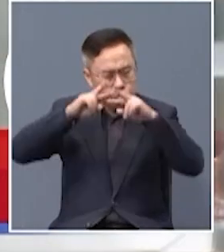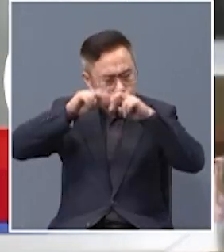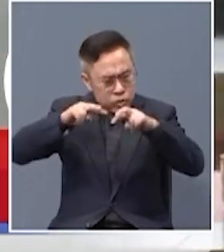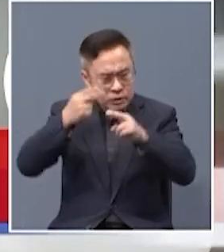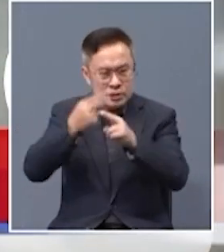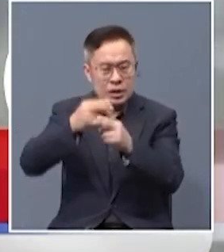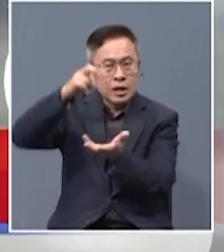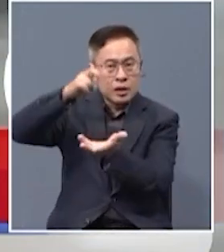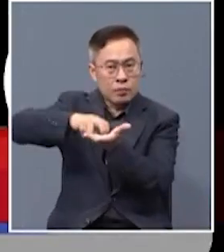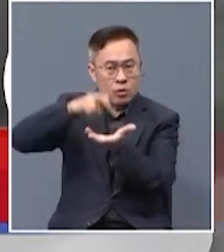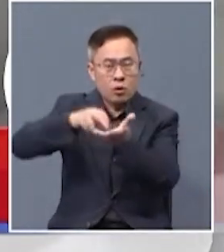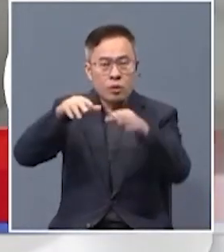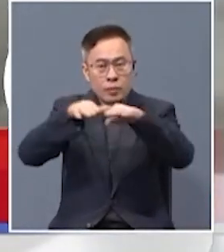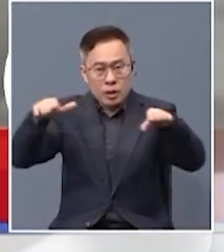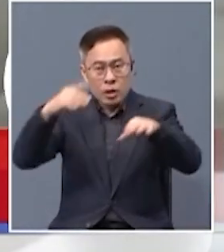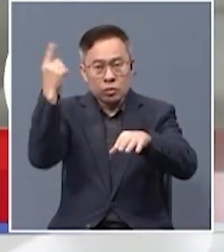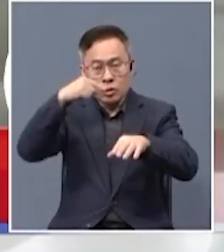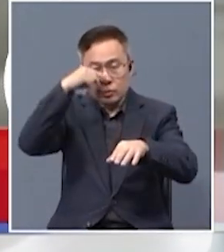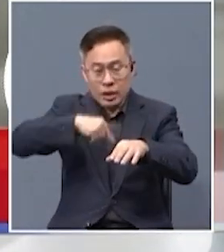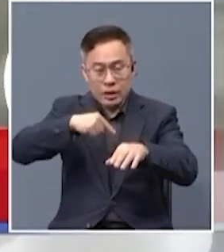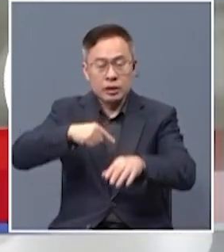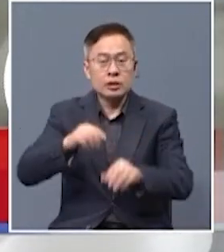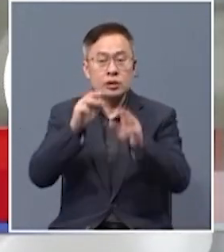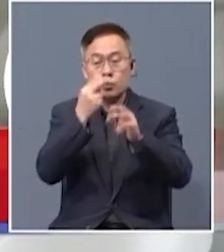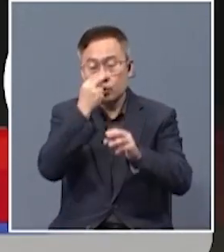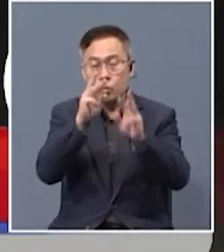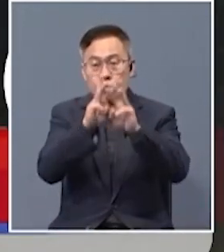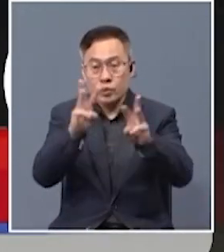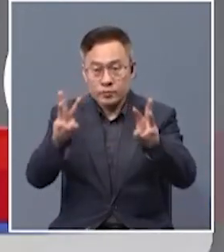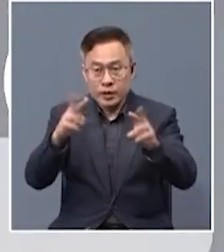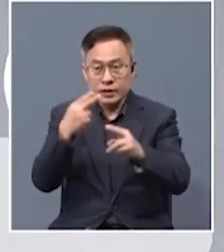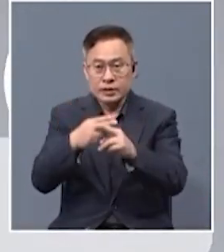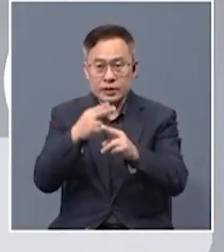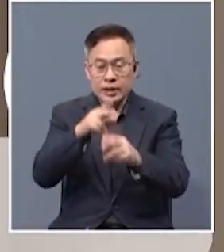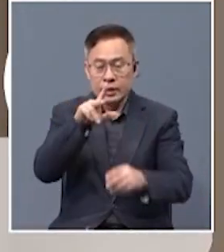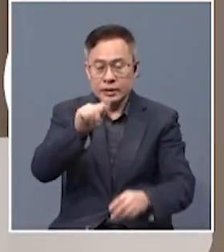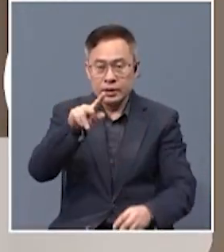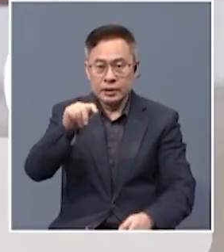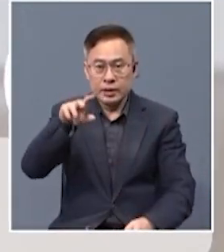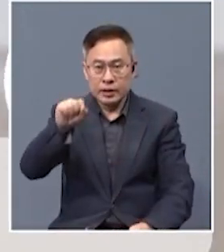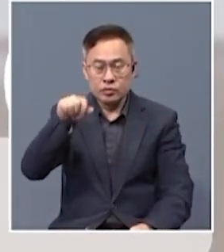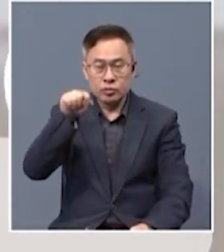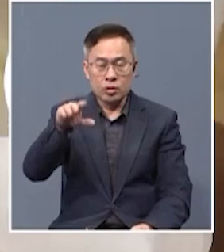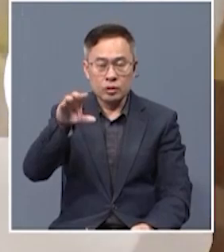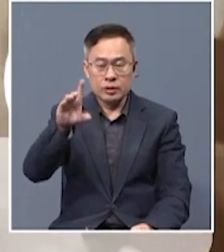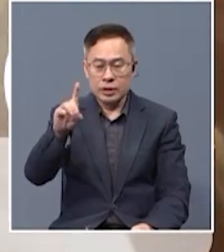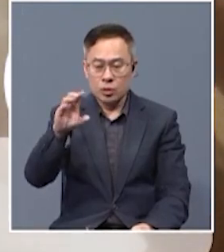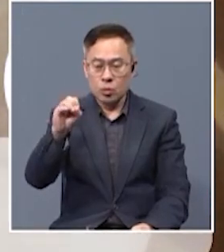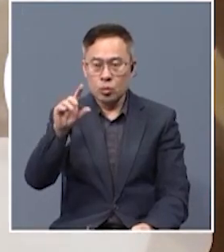ยวไทยและสอบถามข้อมูลต่างๆได้ที่เว็บไซต์